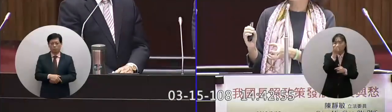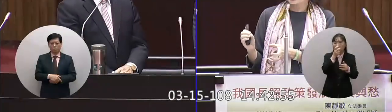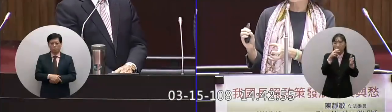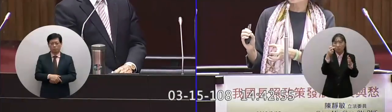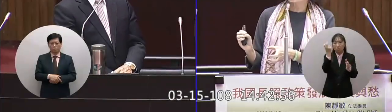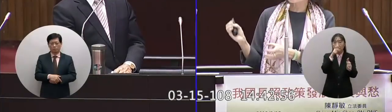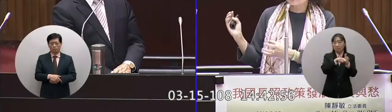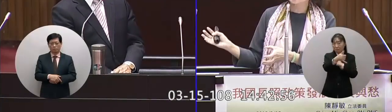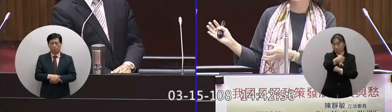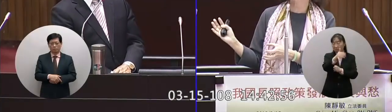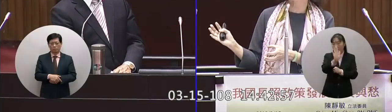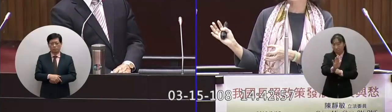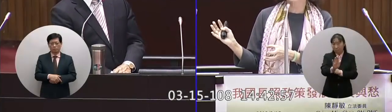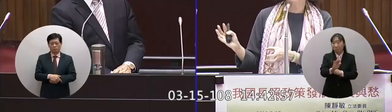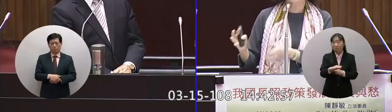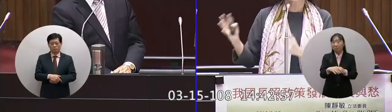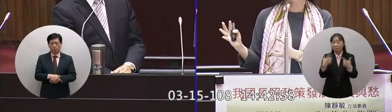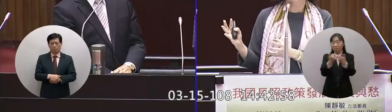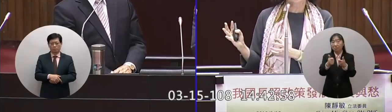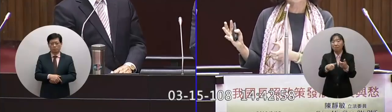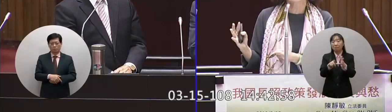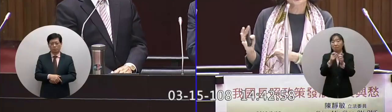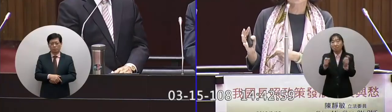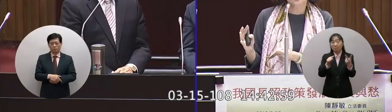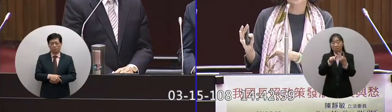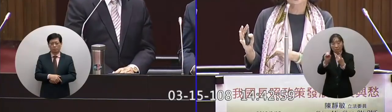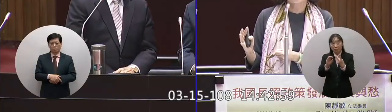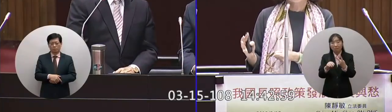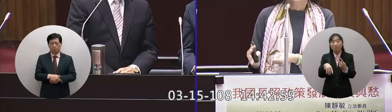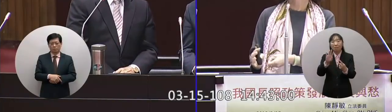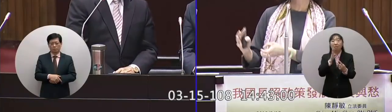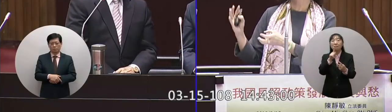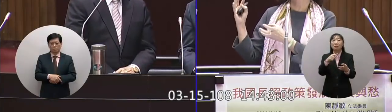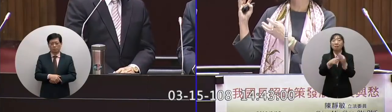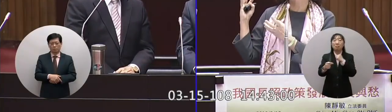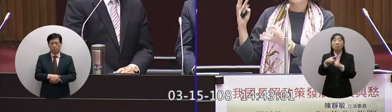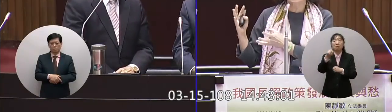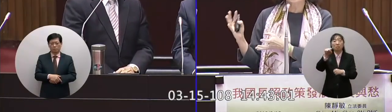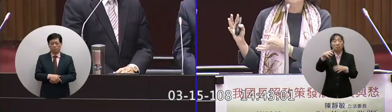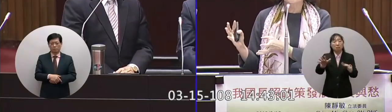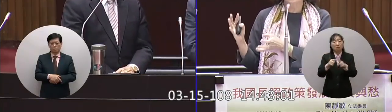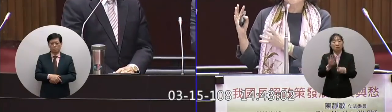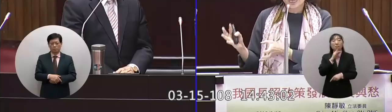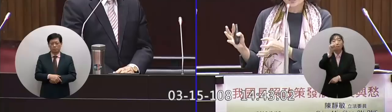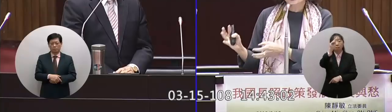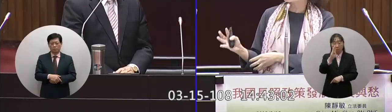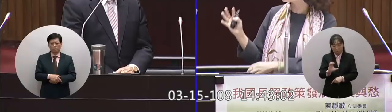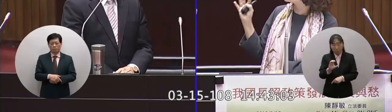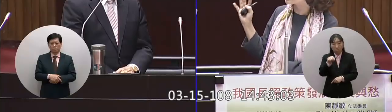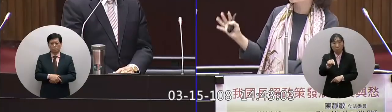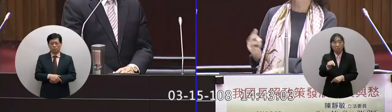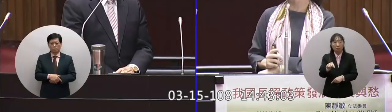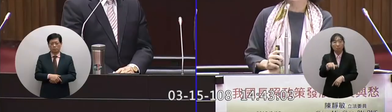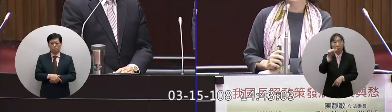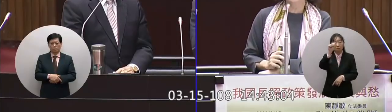照顾管理专员也配合我们长照二点零，现在已经补到1000多人了。可是我们的 A、B、C 里面的 A 还